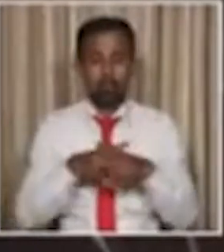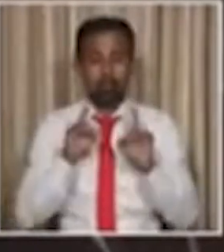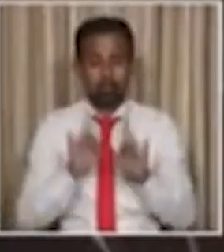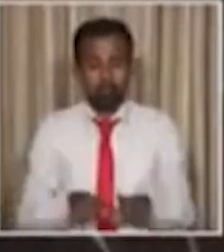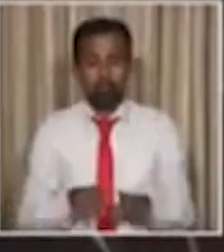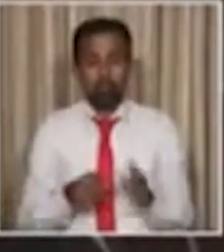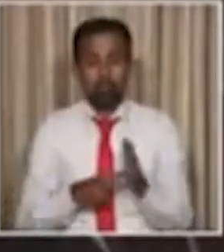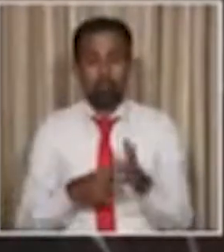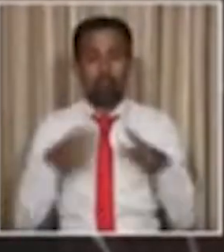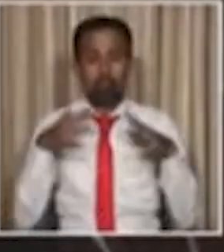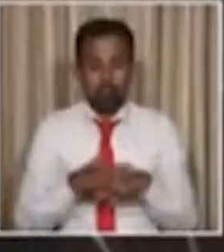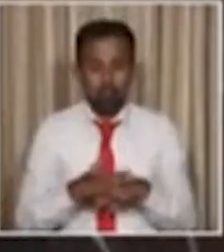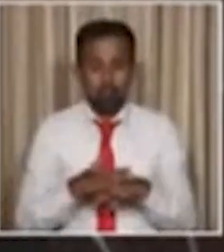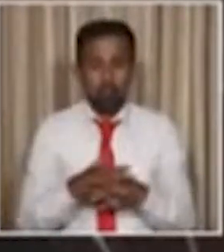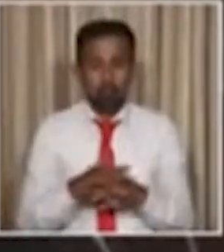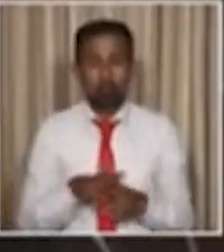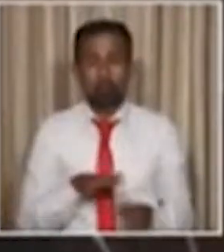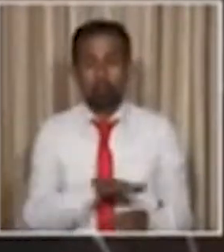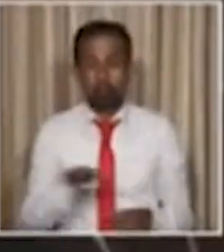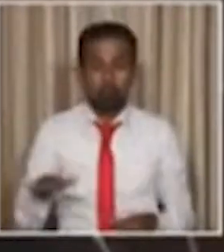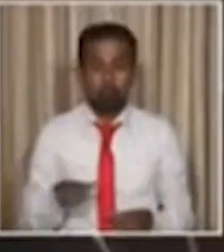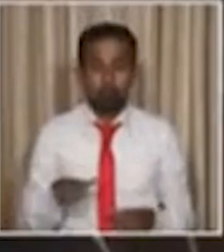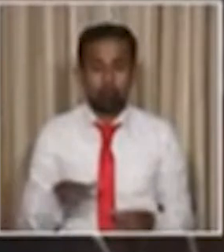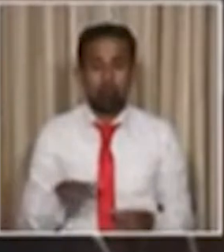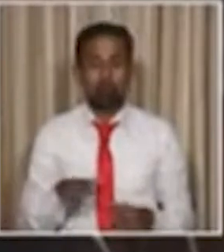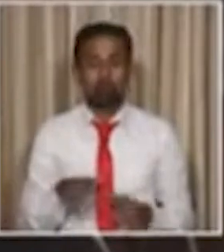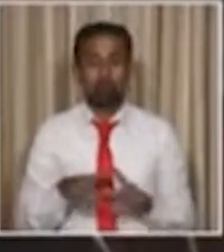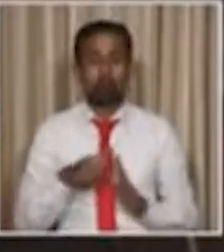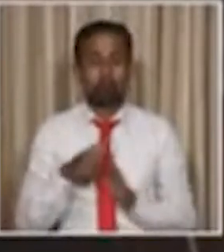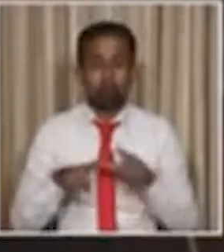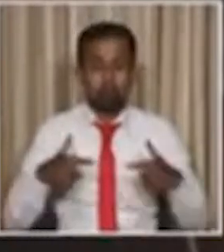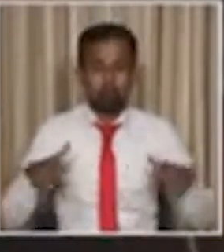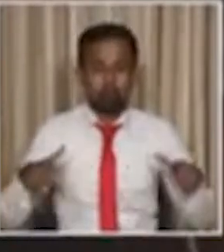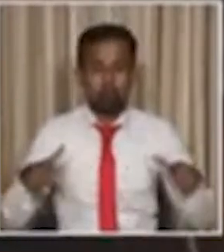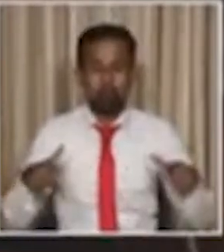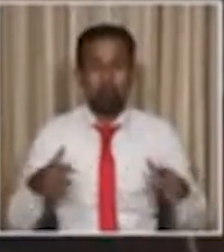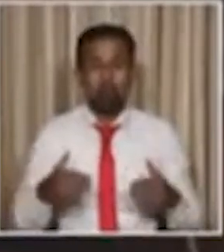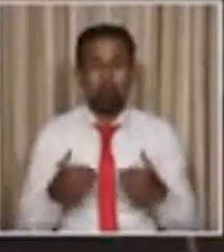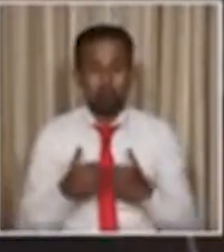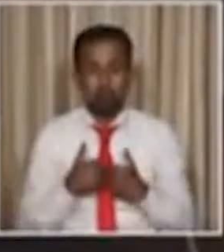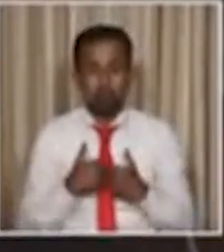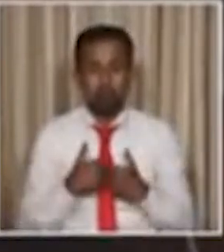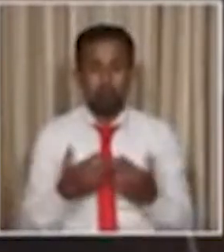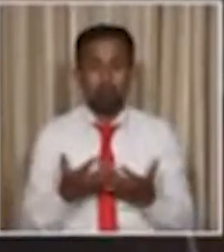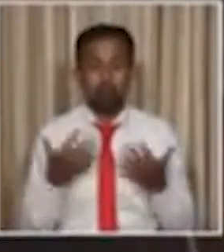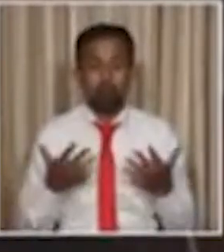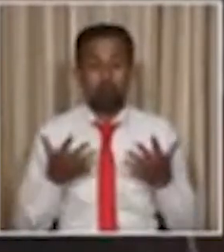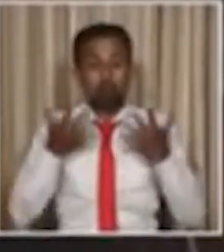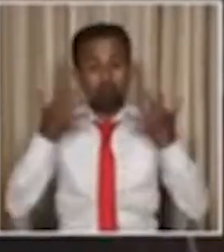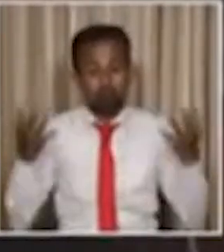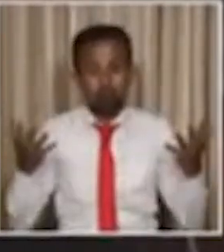නීති පද්ධතියක් වෙනුවෙන් මේ පොළවේ මේ දේශීය භාෂාවලින් අපිට ඊට වඩා